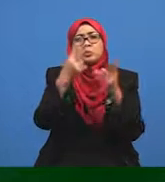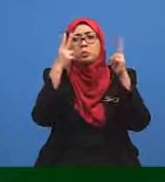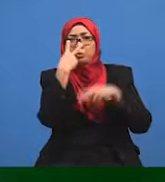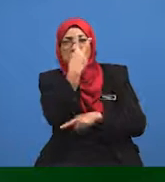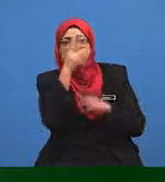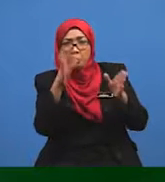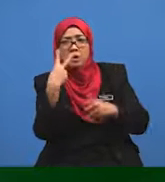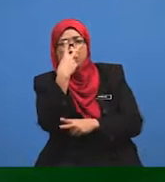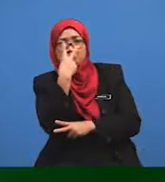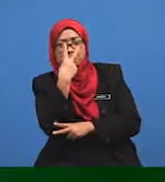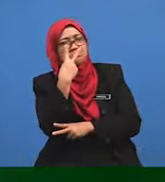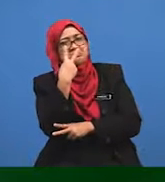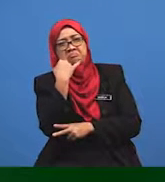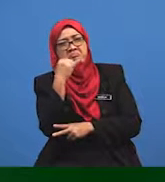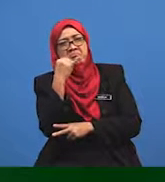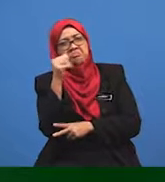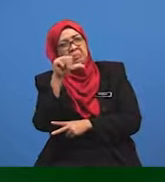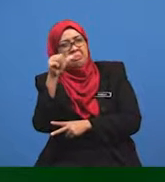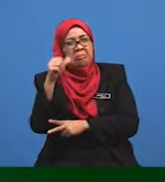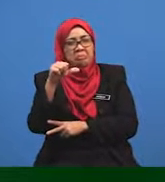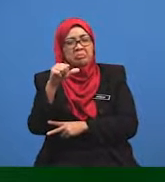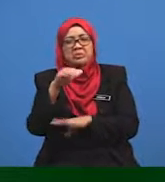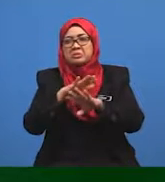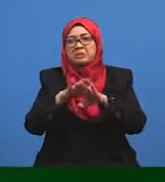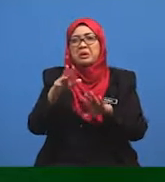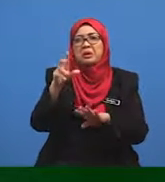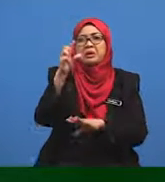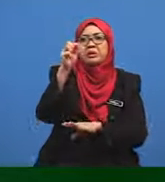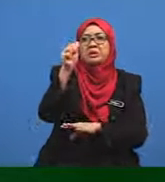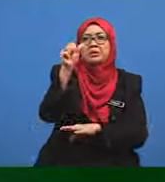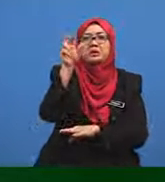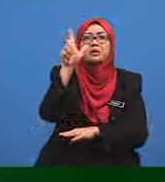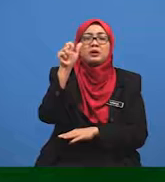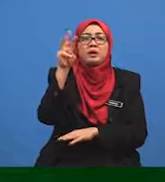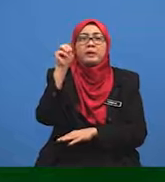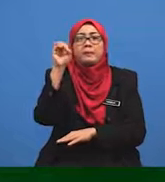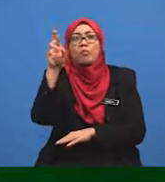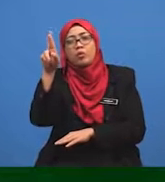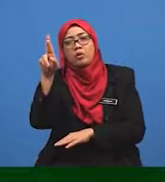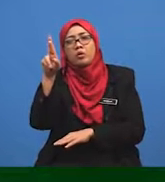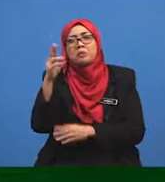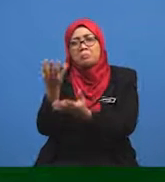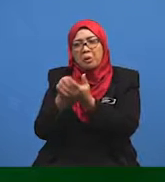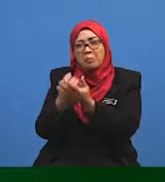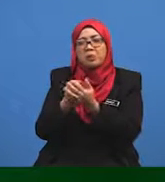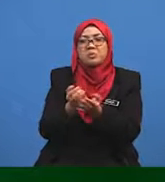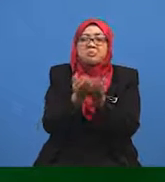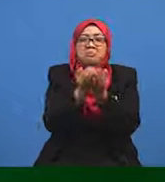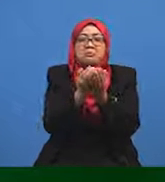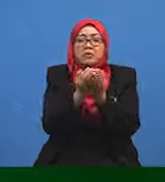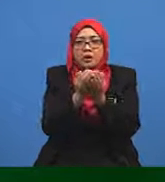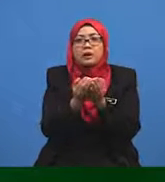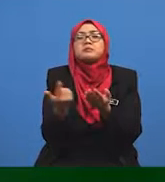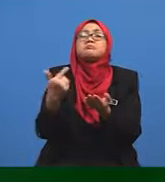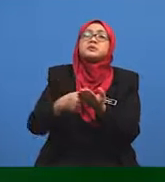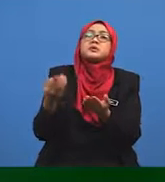lain, namun ia lebih baik daripada kita pergi meminta-minta ataupun minta sedekah.